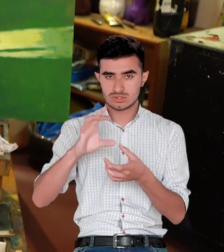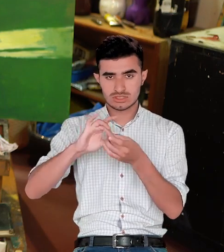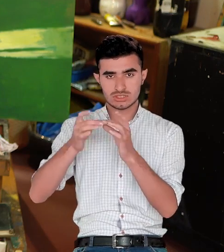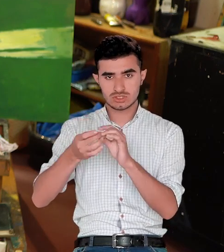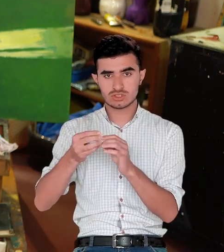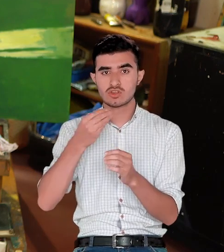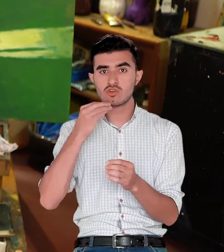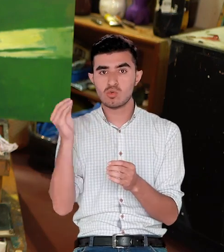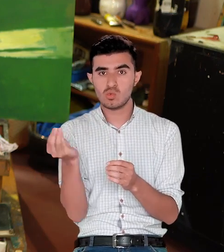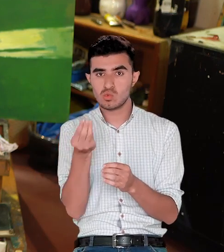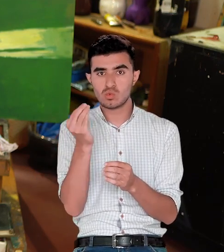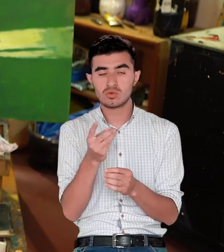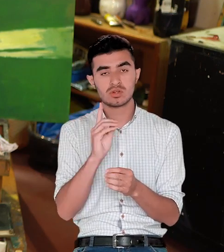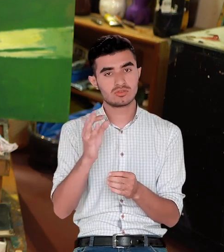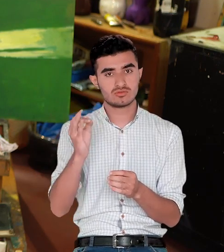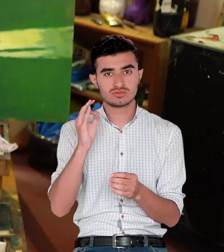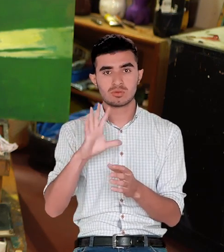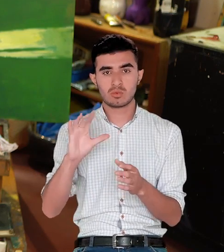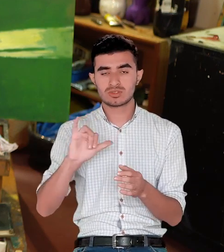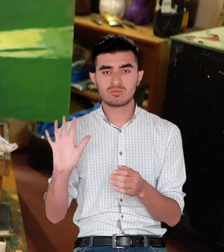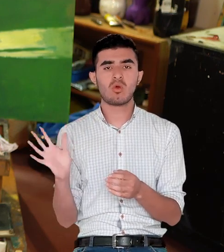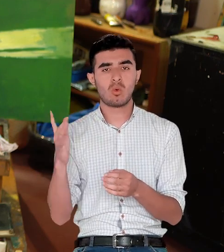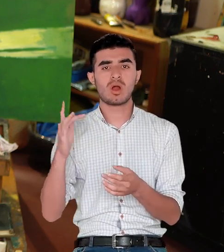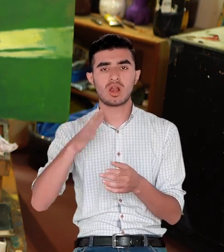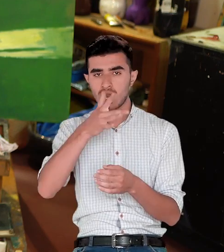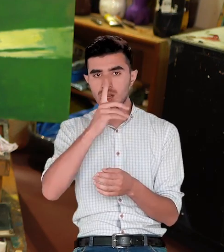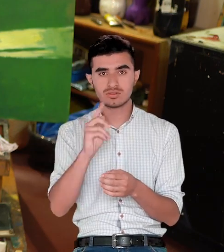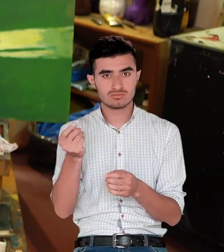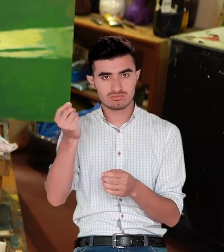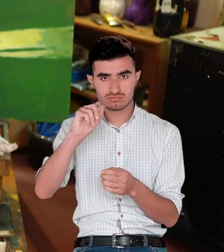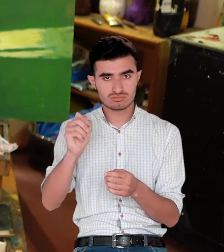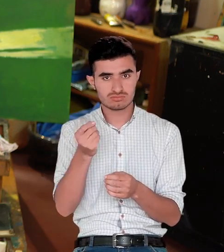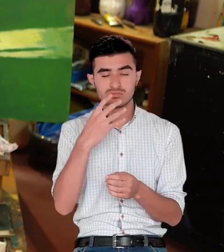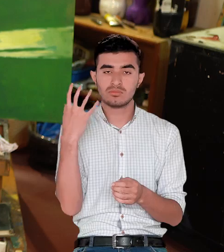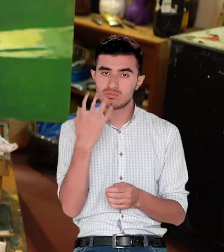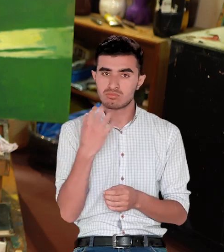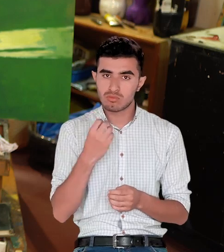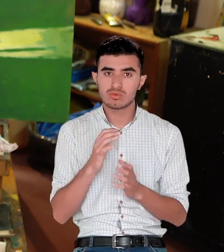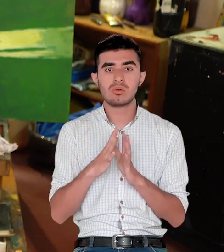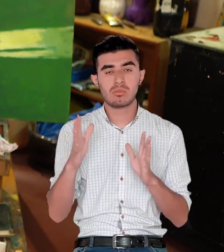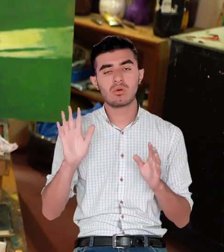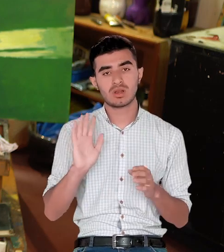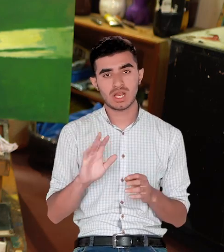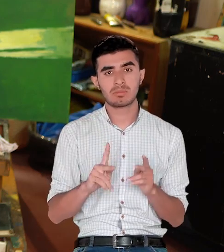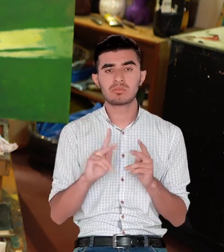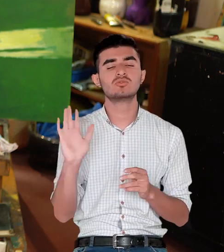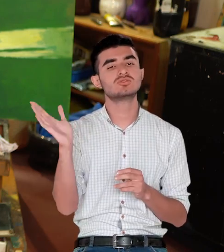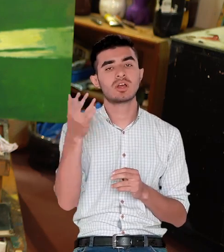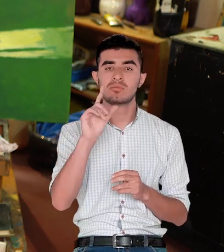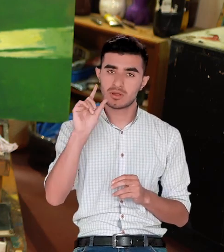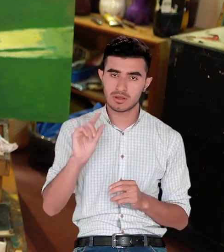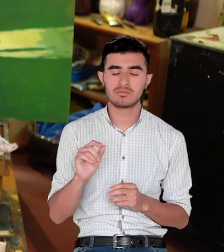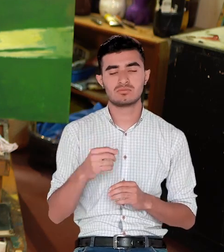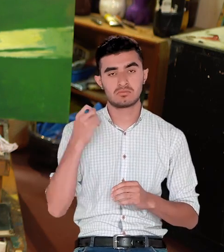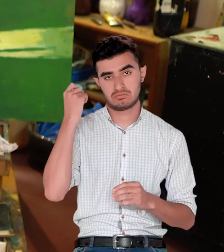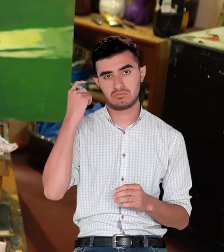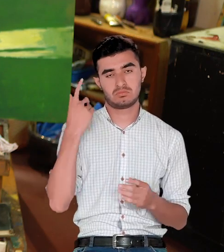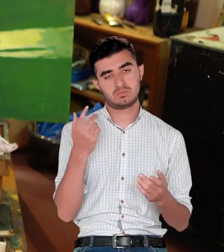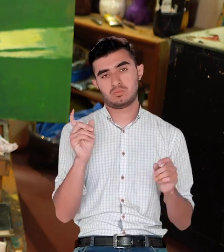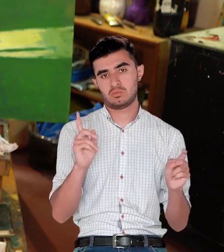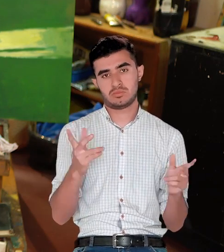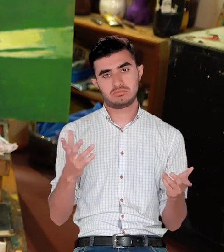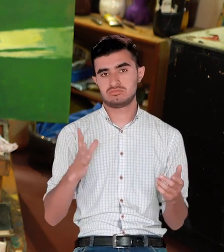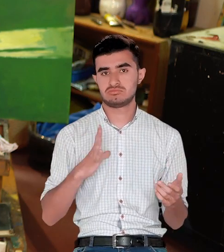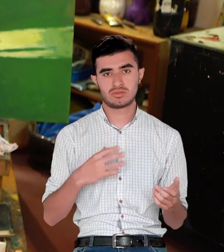بہت کم لوگوں میں ہوتی ہے. یہ چیز پھر میری ڈرائنگ میں بھی آنے شروع کی. ڈرائنگ جو ہے